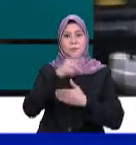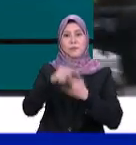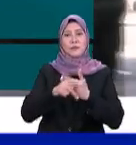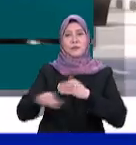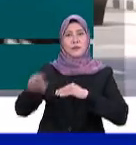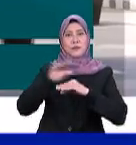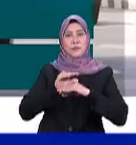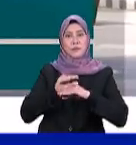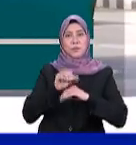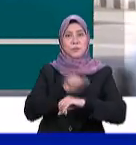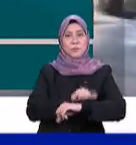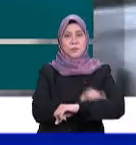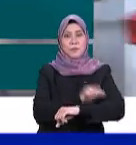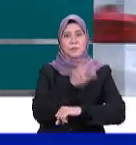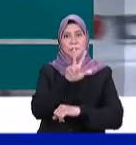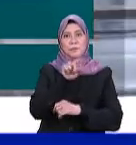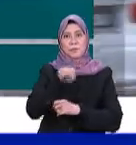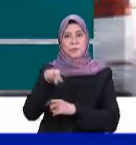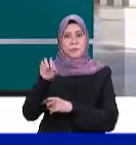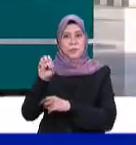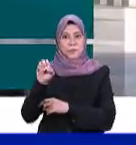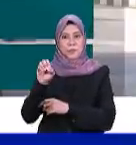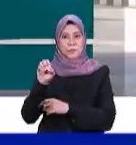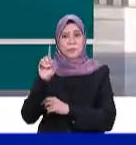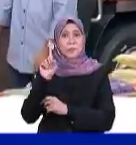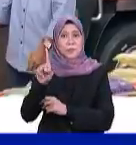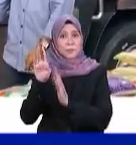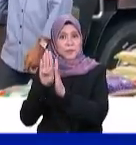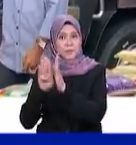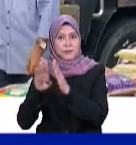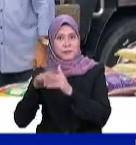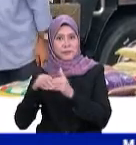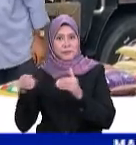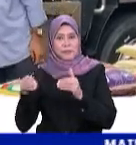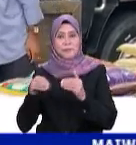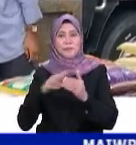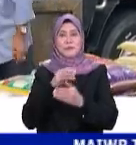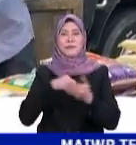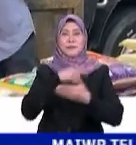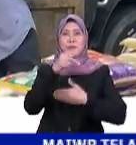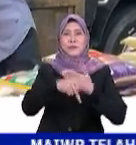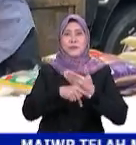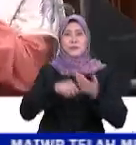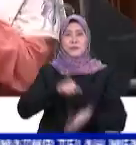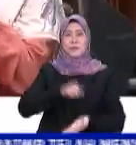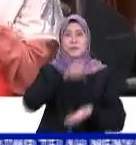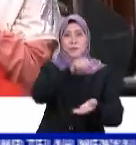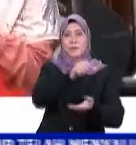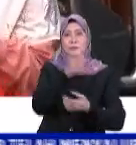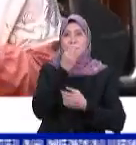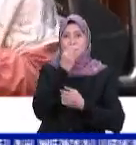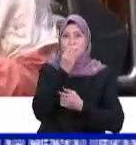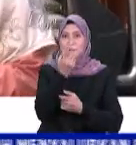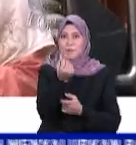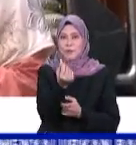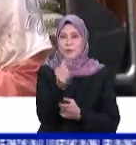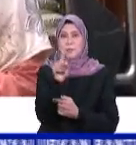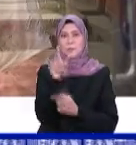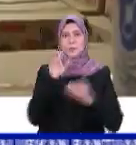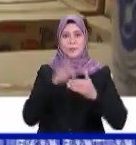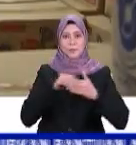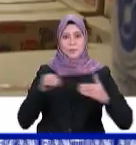upah 3.0 sebanyak RM1 bilion dan program bakul makanan yang bernilai